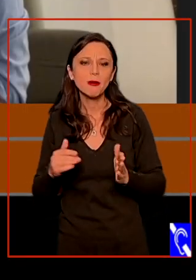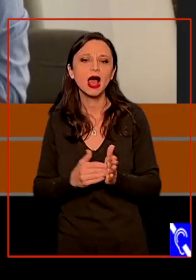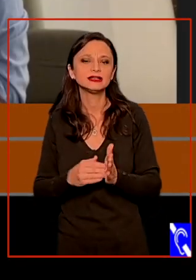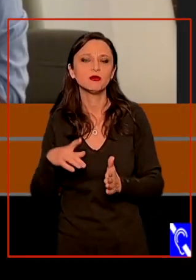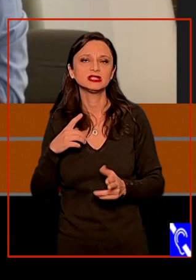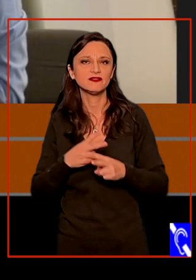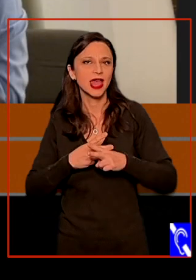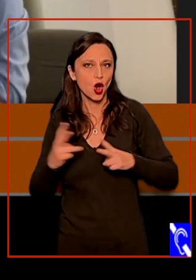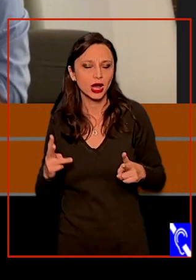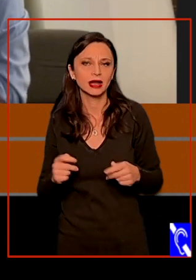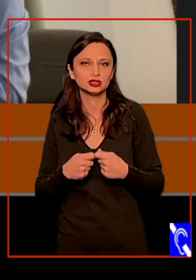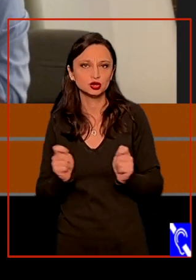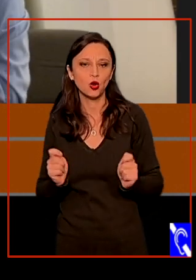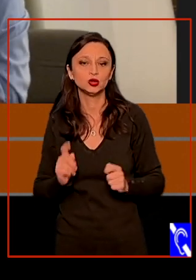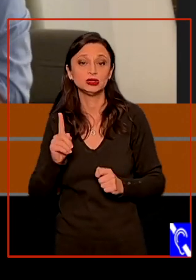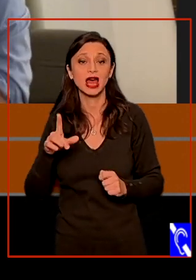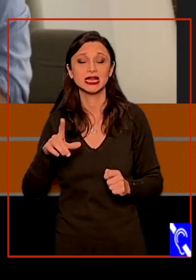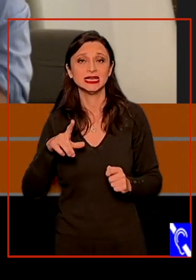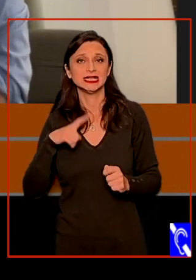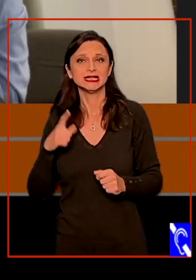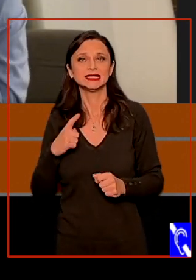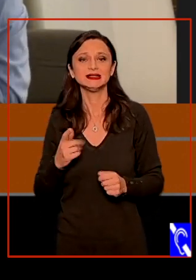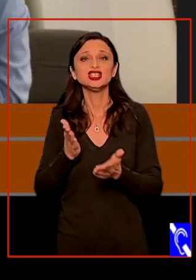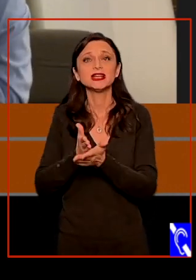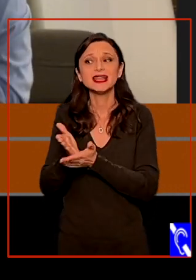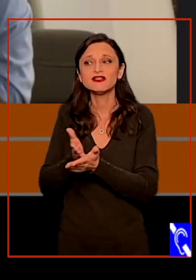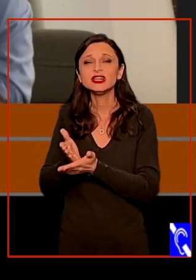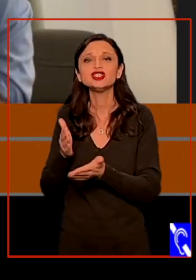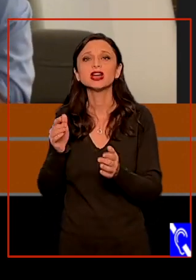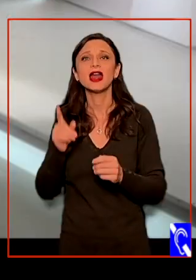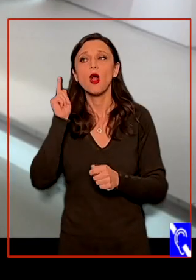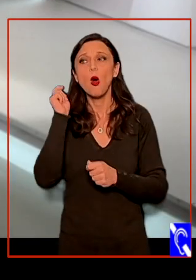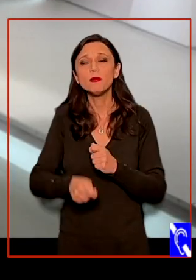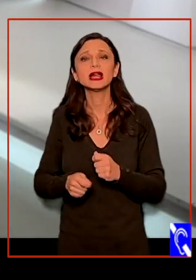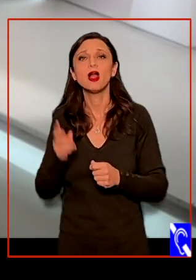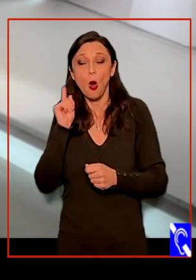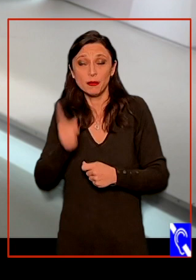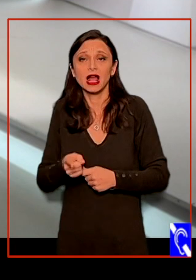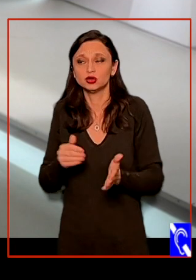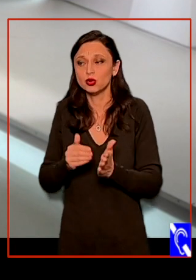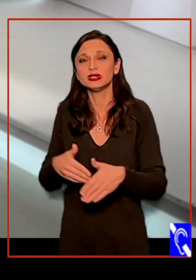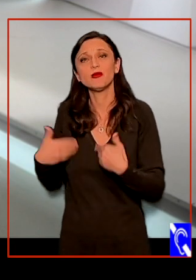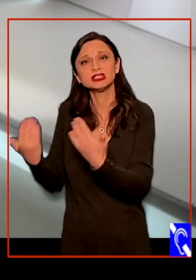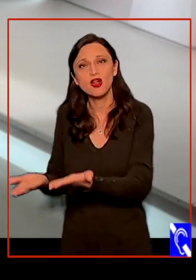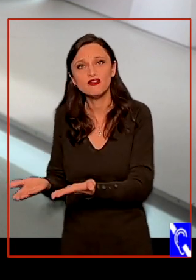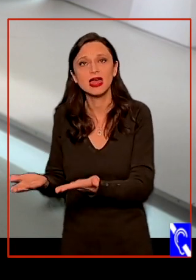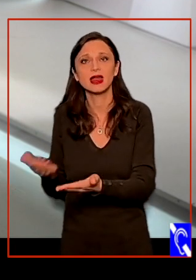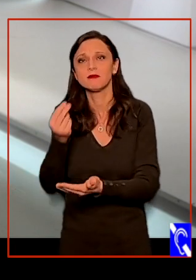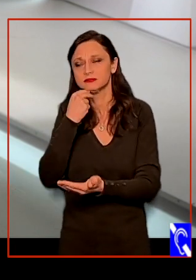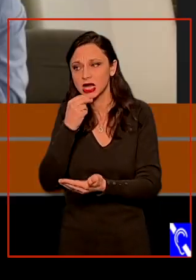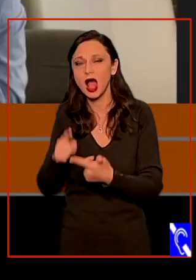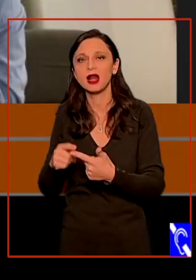trebuie să fie civilizate și corecte și așa. Dar sunt niște servicii acolo. când nu li se furnizează serviciile